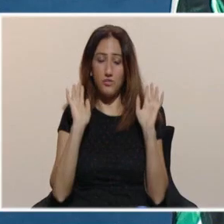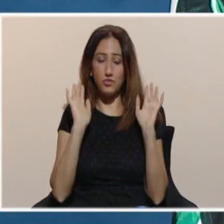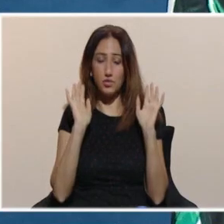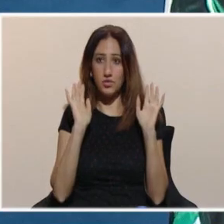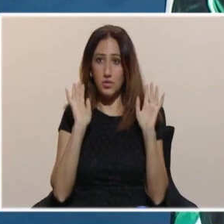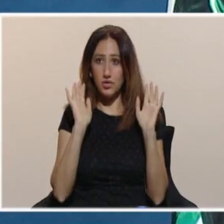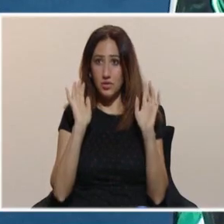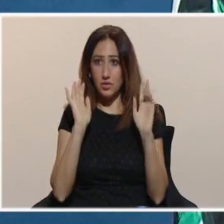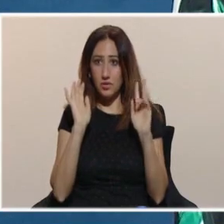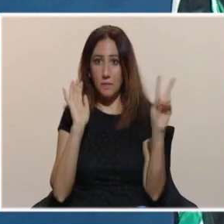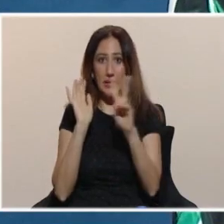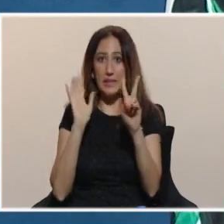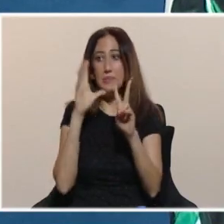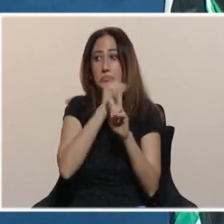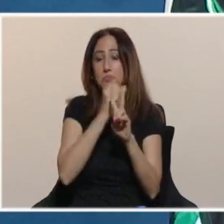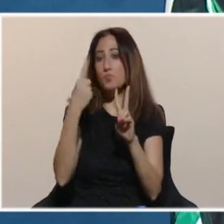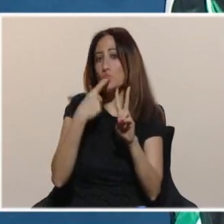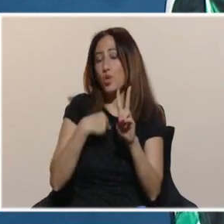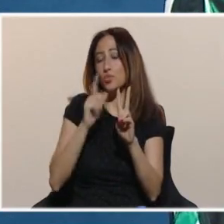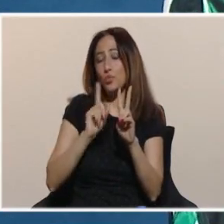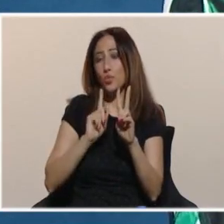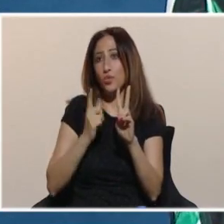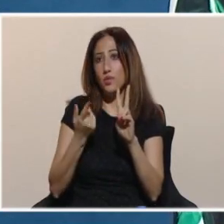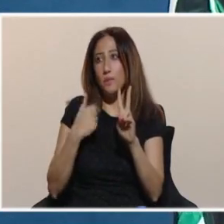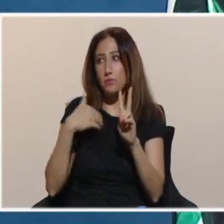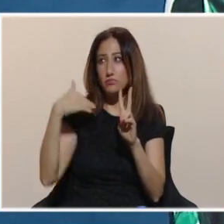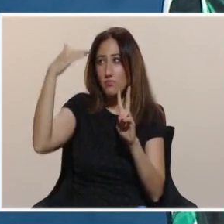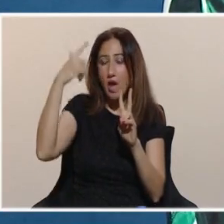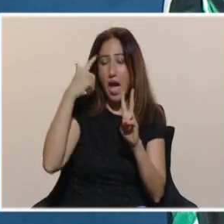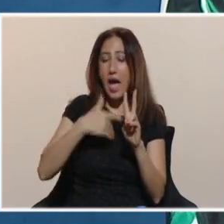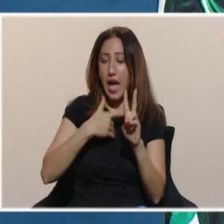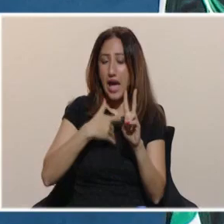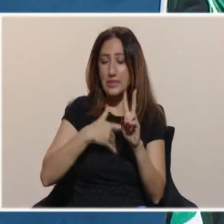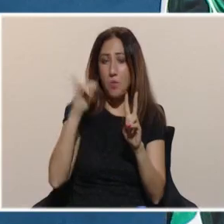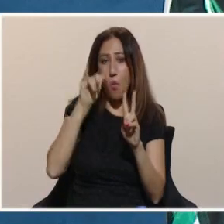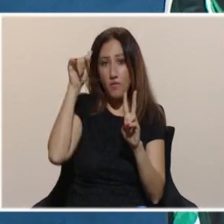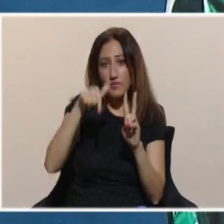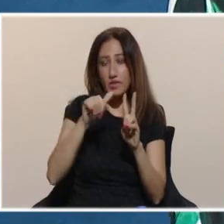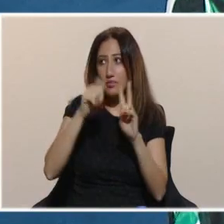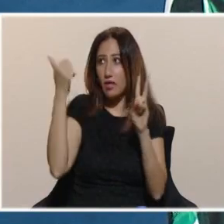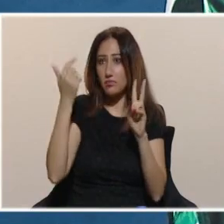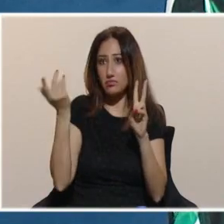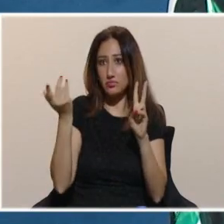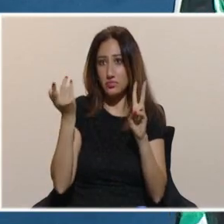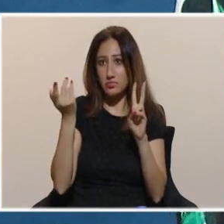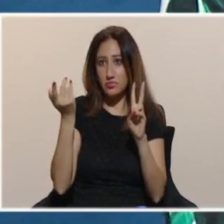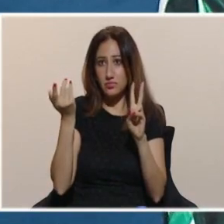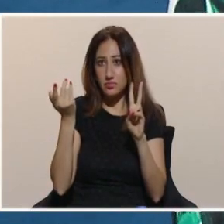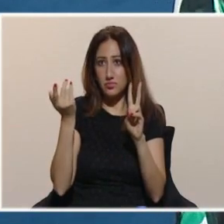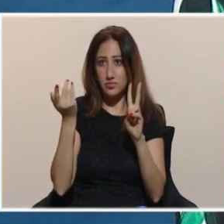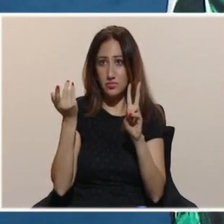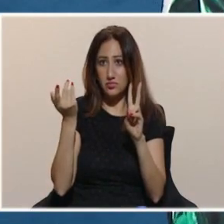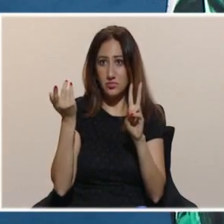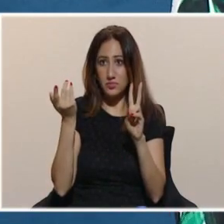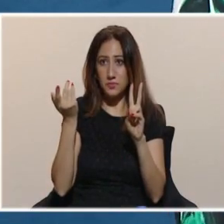الاتنين طبعا مش قايلين لنا، بس احنا ككبار حاسين ان الجوازه دي هما الاتنين